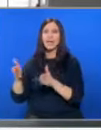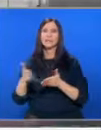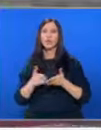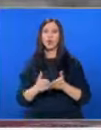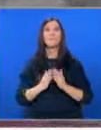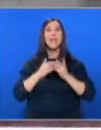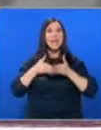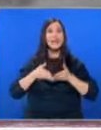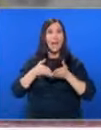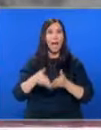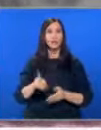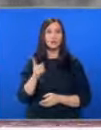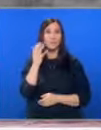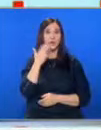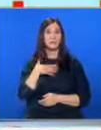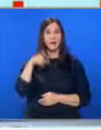Бургас, има и във Варна и в Несебър.